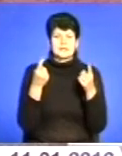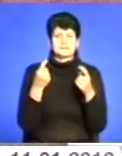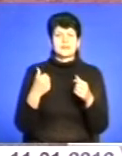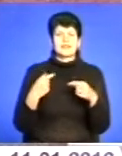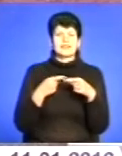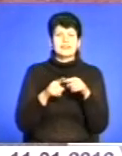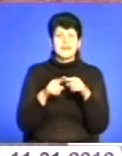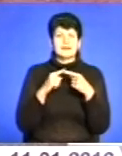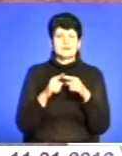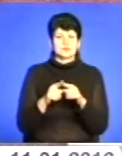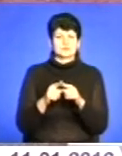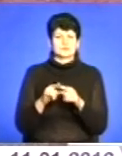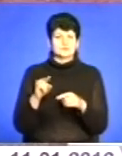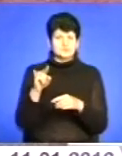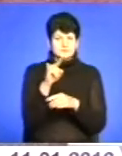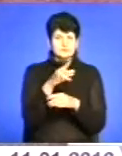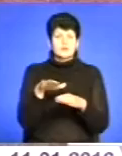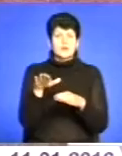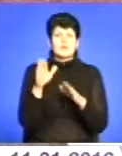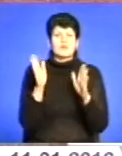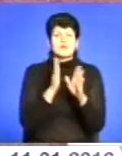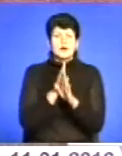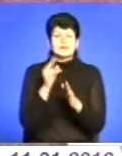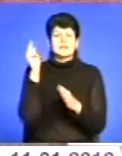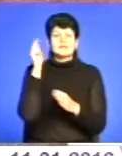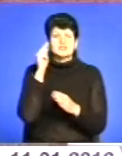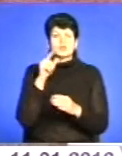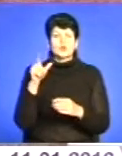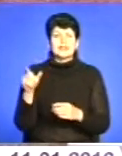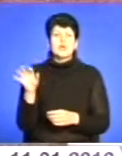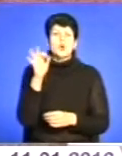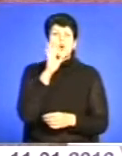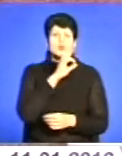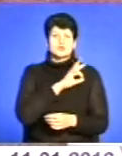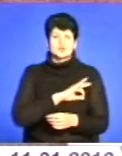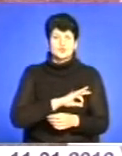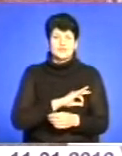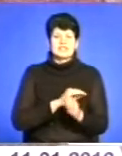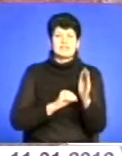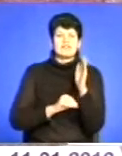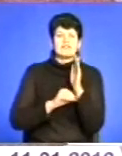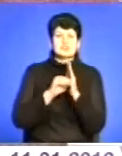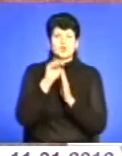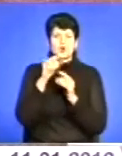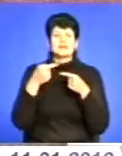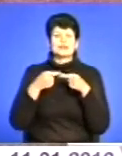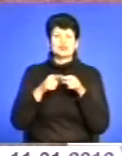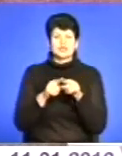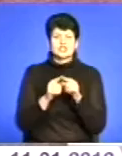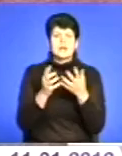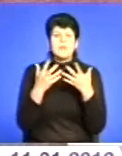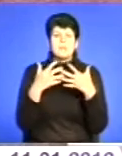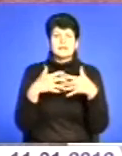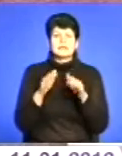техніку протиповітряної оборони, але й навчити людей користуватися нарешті високотехнологічним обладнанням і